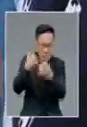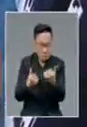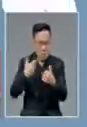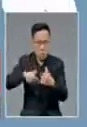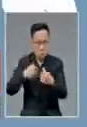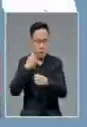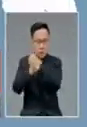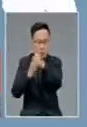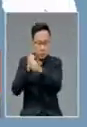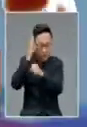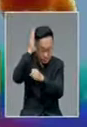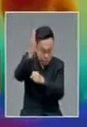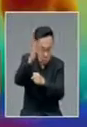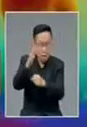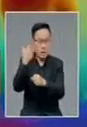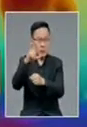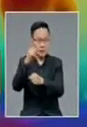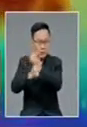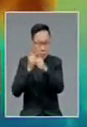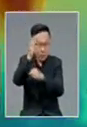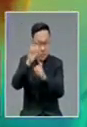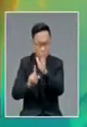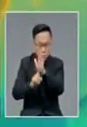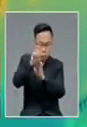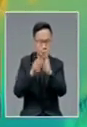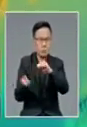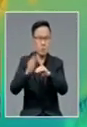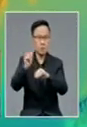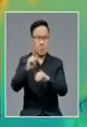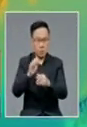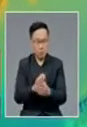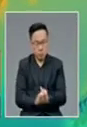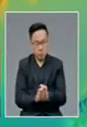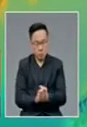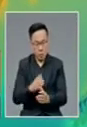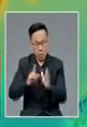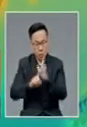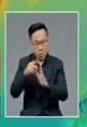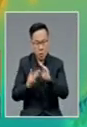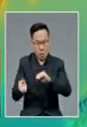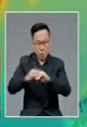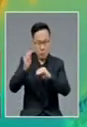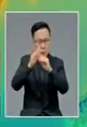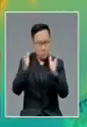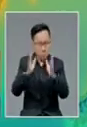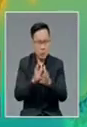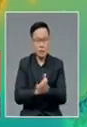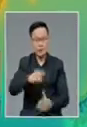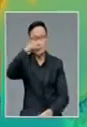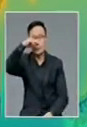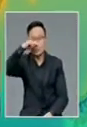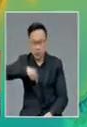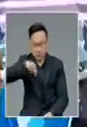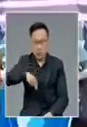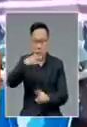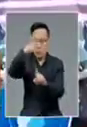จาก 47.3 เนี่ยจะไปที่เท่าไหร่ มันไม่ใช่อัตราเงินเฟ้อป่ะที่จะต้องเพิ่มขึ้น อย่างบ้านเราอย่างบ้านเราช่ว